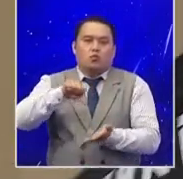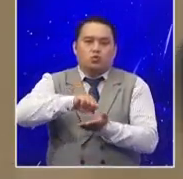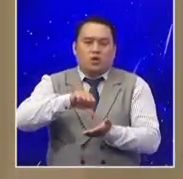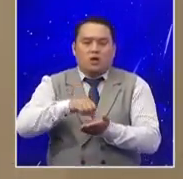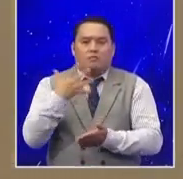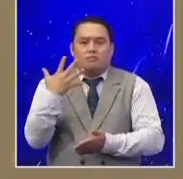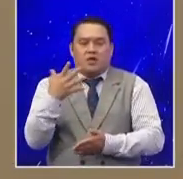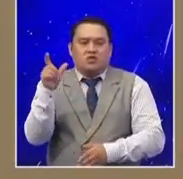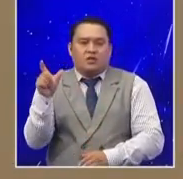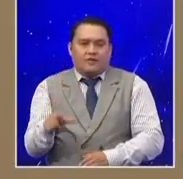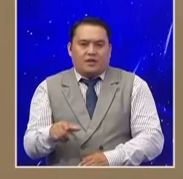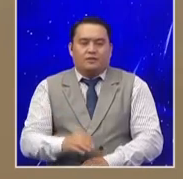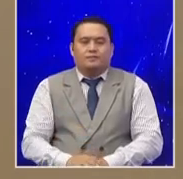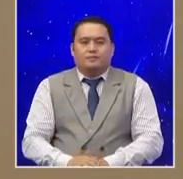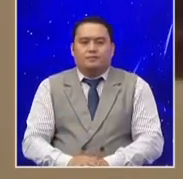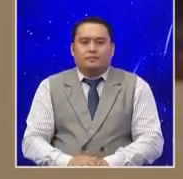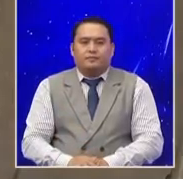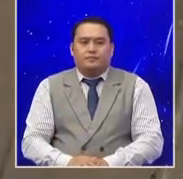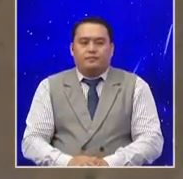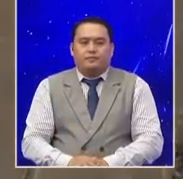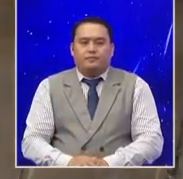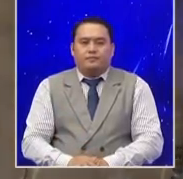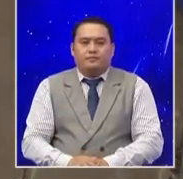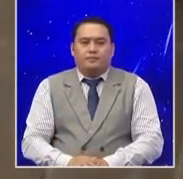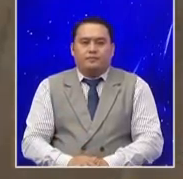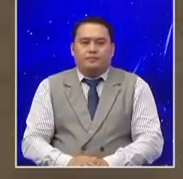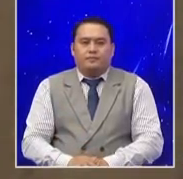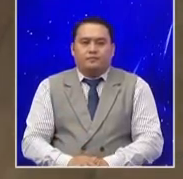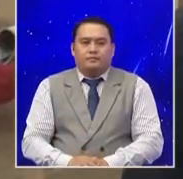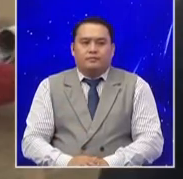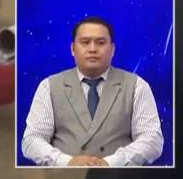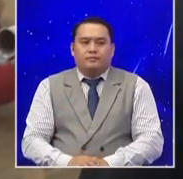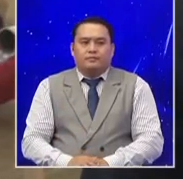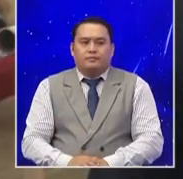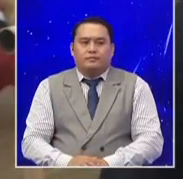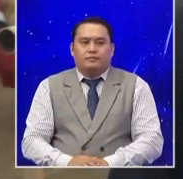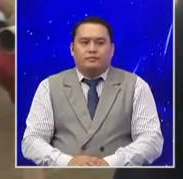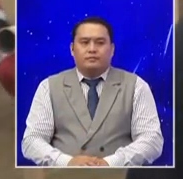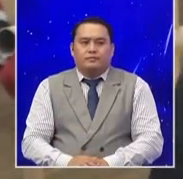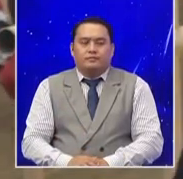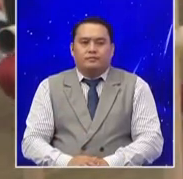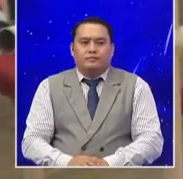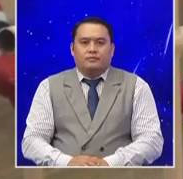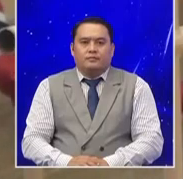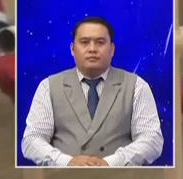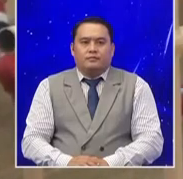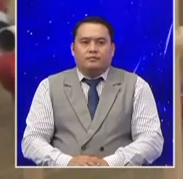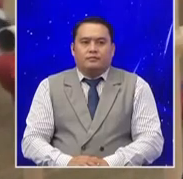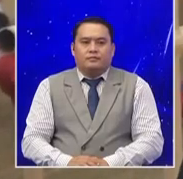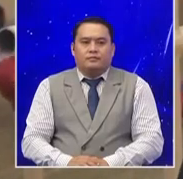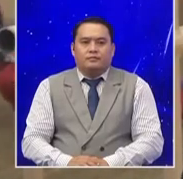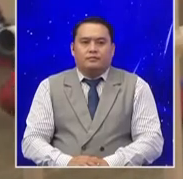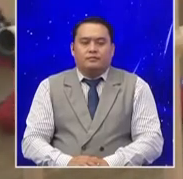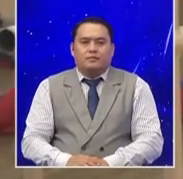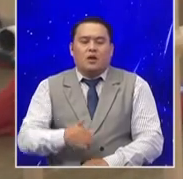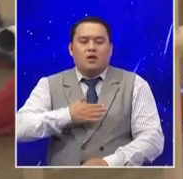претендуют 5 кикбоксеров. Среди них подающий большие надежды в спорте Алексей Швейцер. Участвовал в многих соревнованиях, в том числе